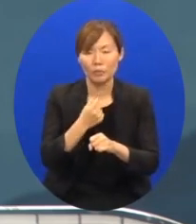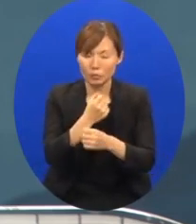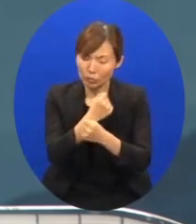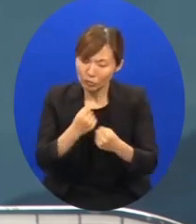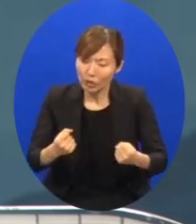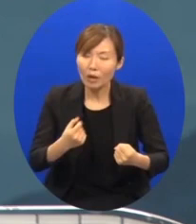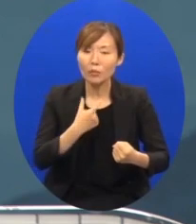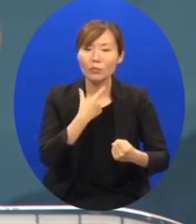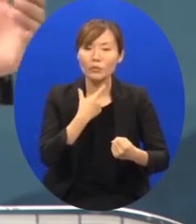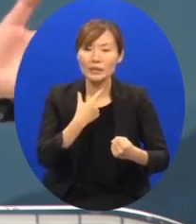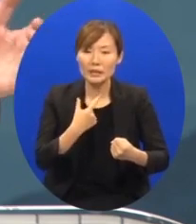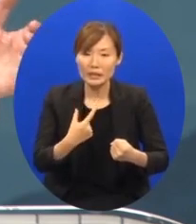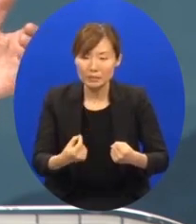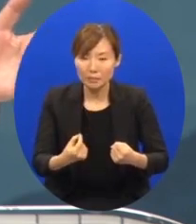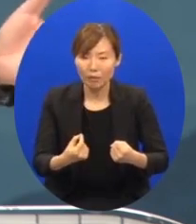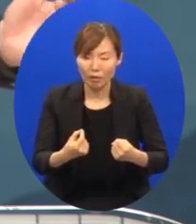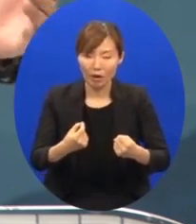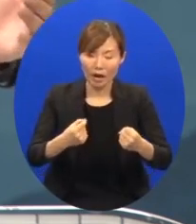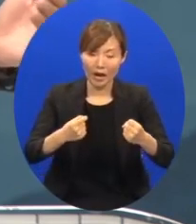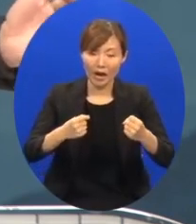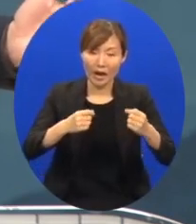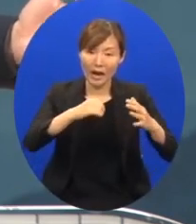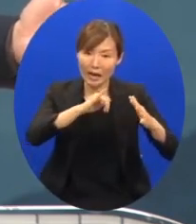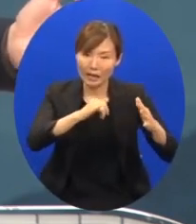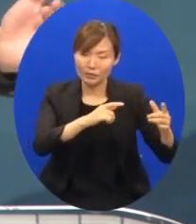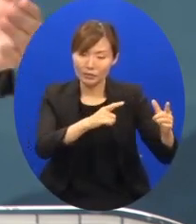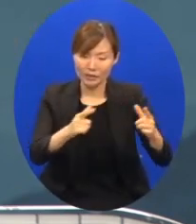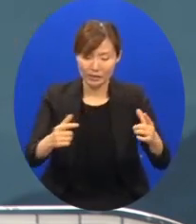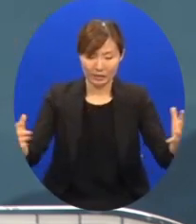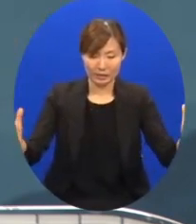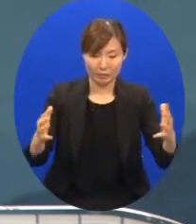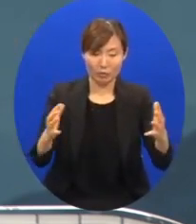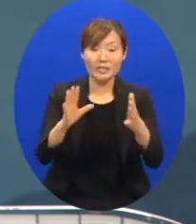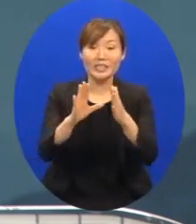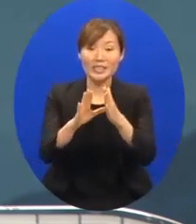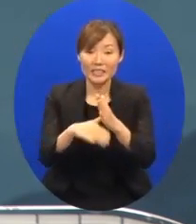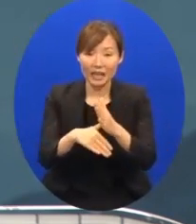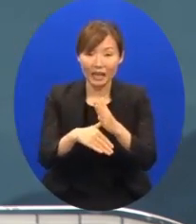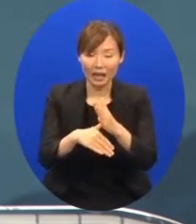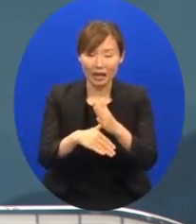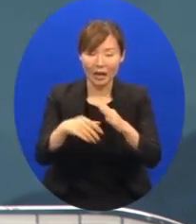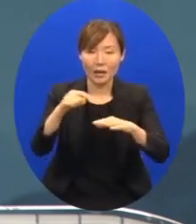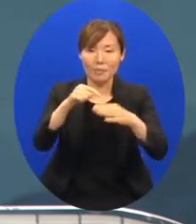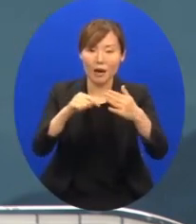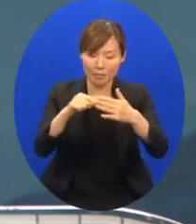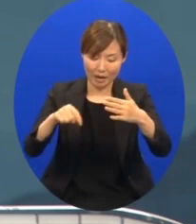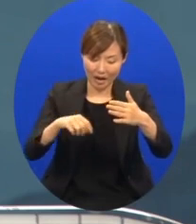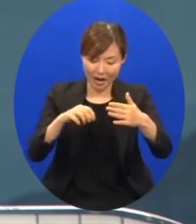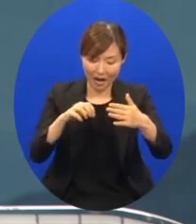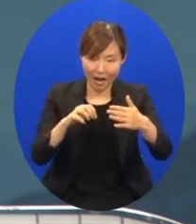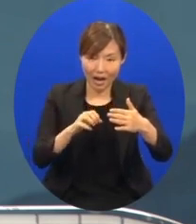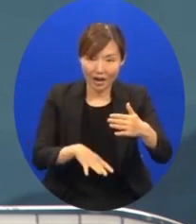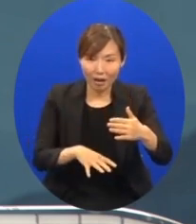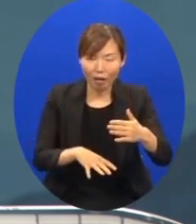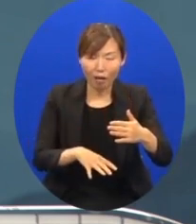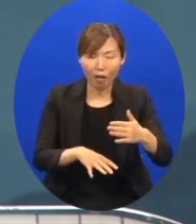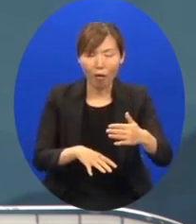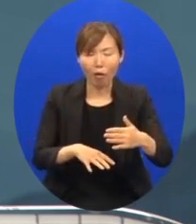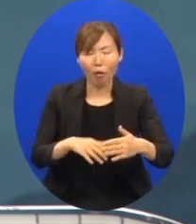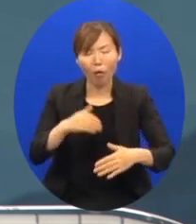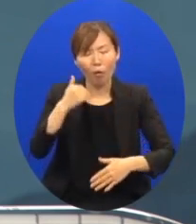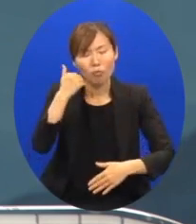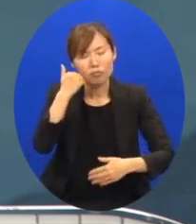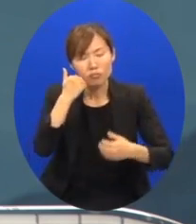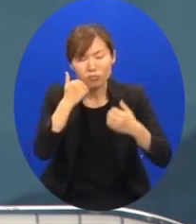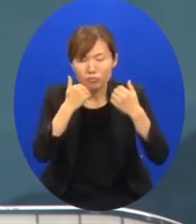대해 명절에 가족들이 친척들이 모였을 때 여러분의 마음속에 도대체 누가 그런 마음을